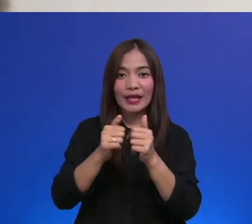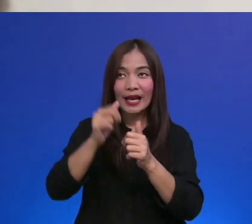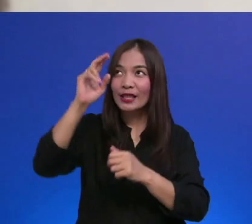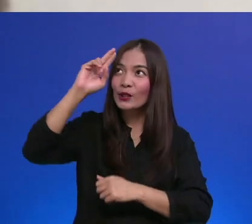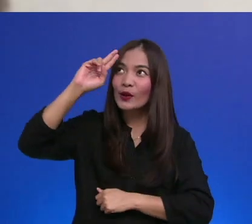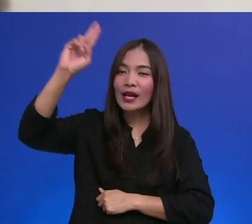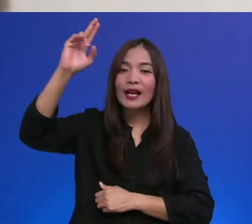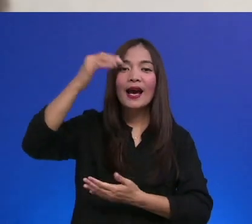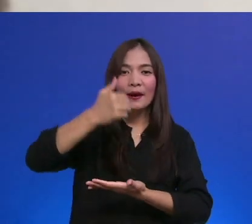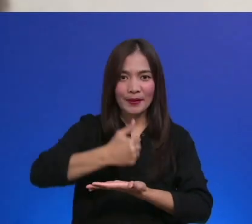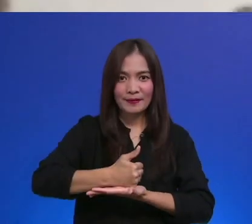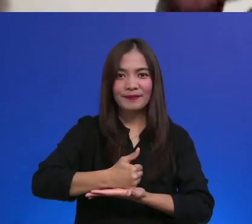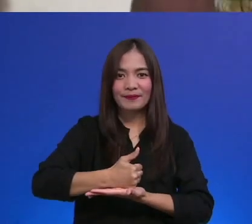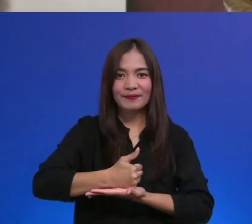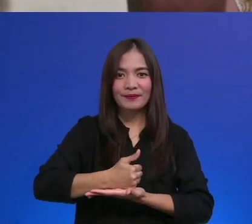Amin